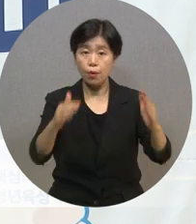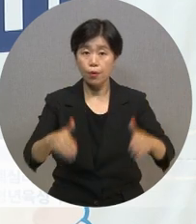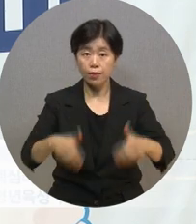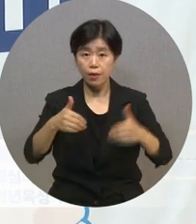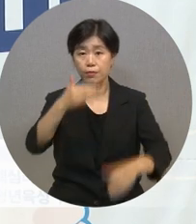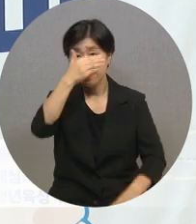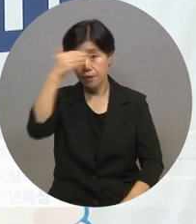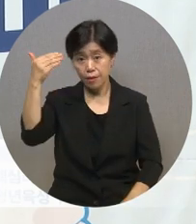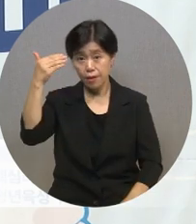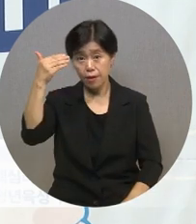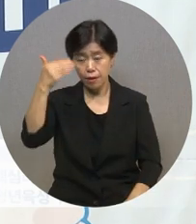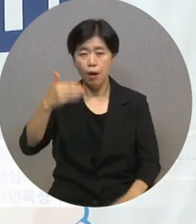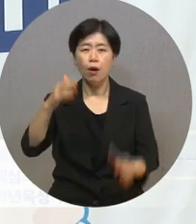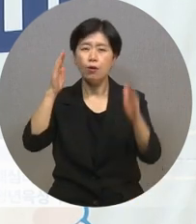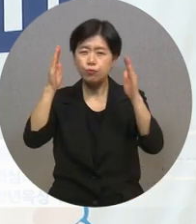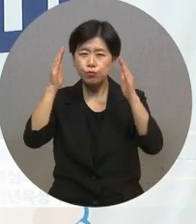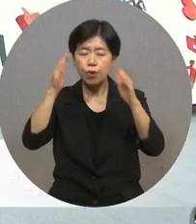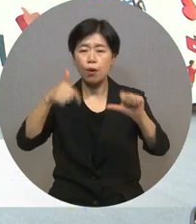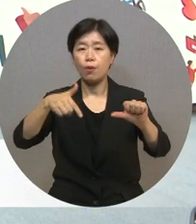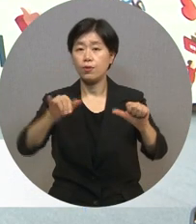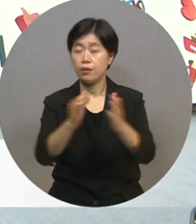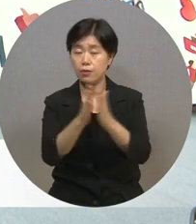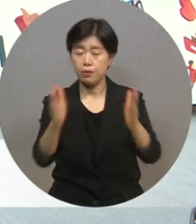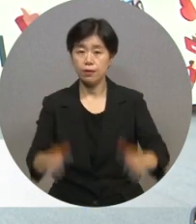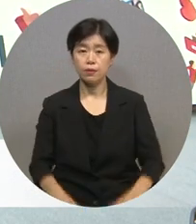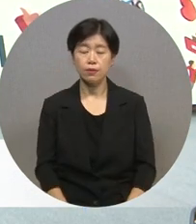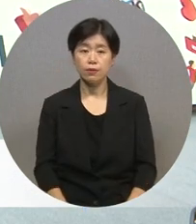제5기 개강식을 개최했습니다.